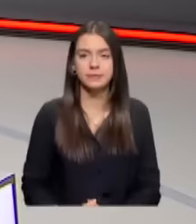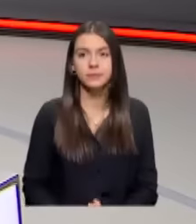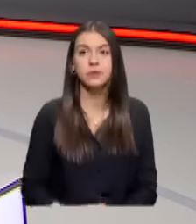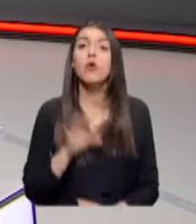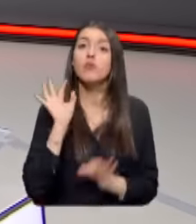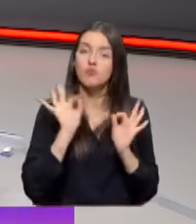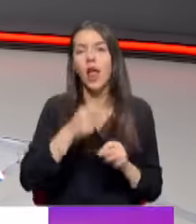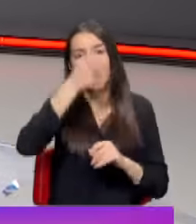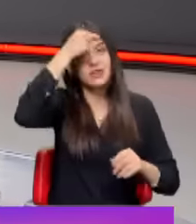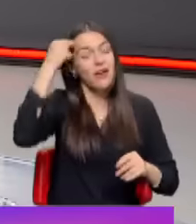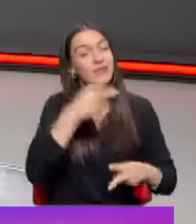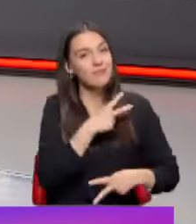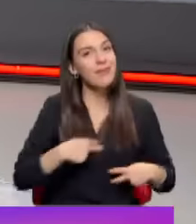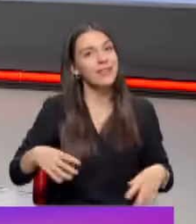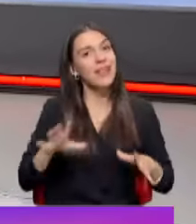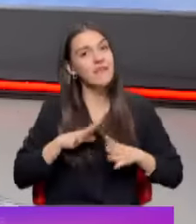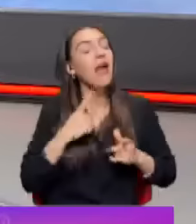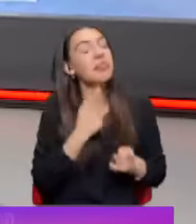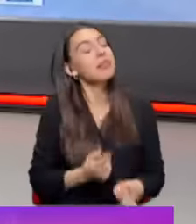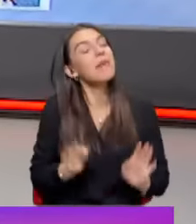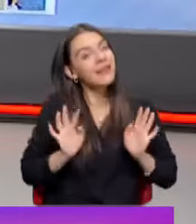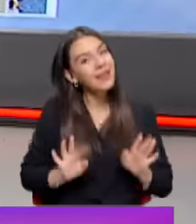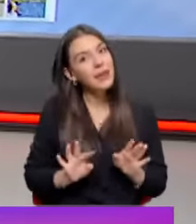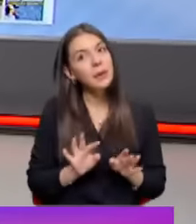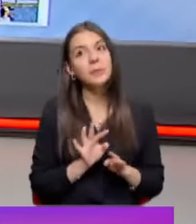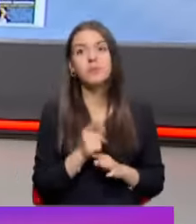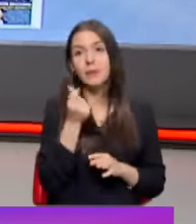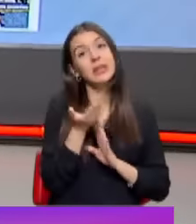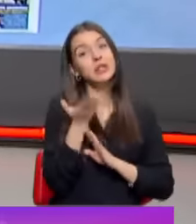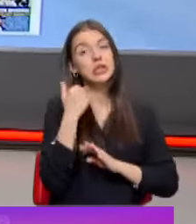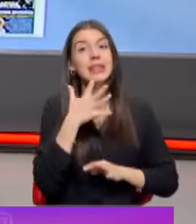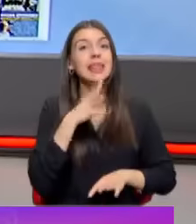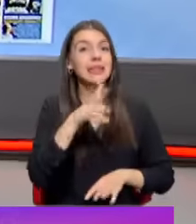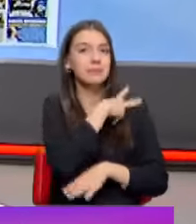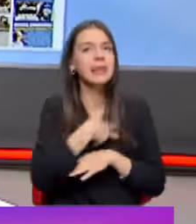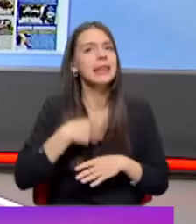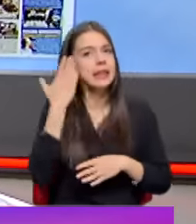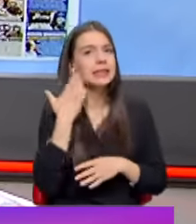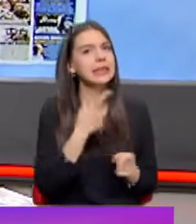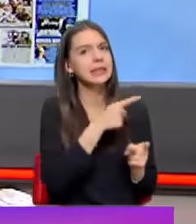Böyle şanslı belediyeler de var demek ki. Bakın, az evvel Denizli Belediyesi'ni